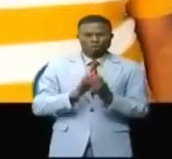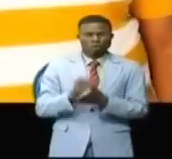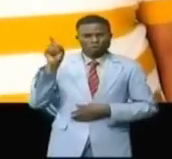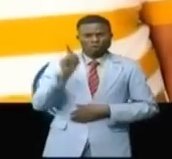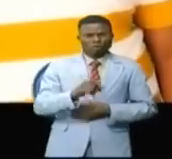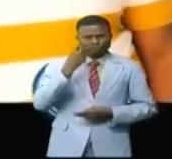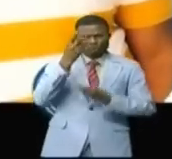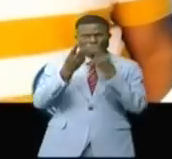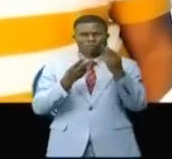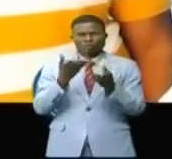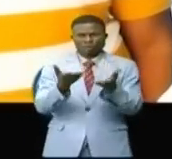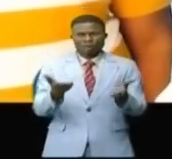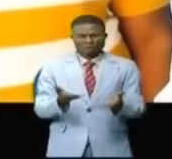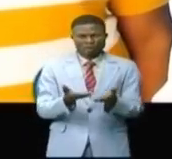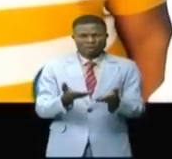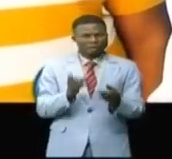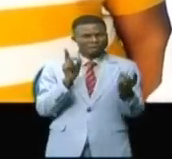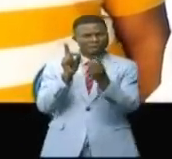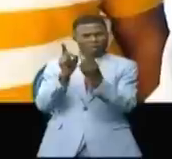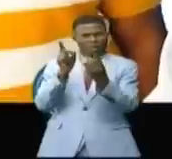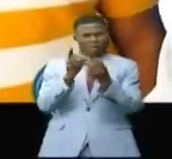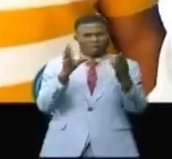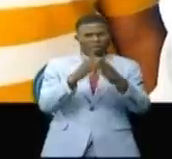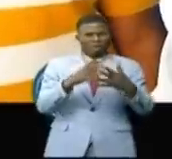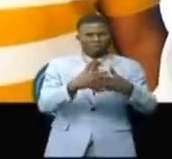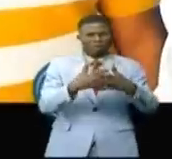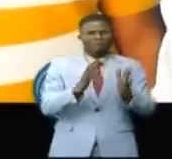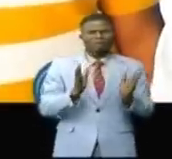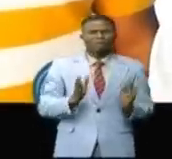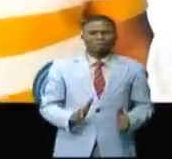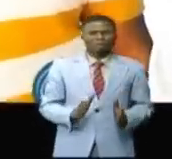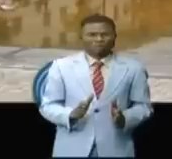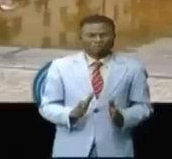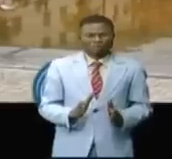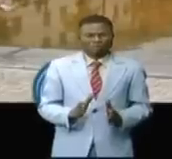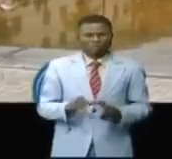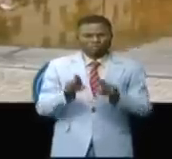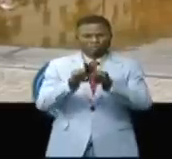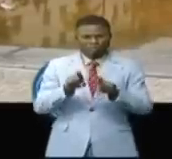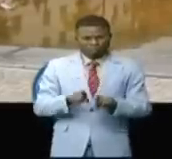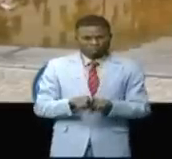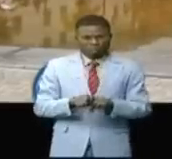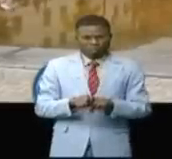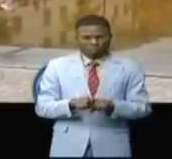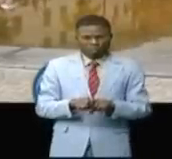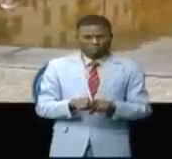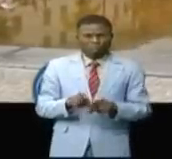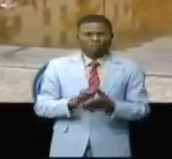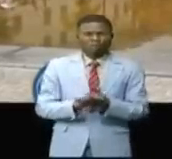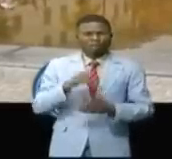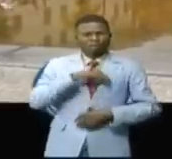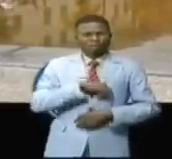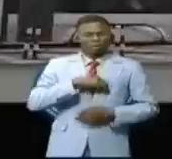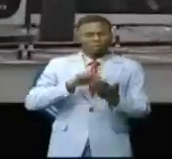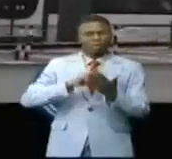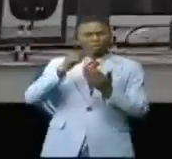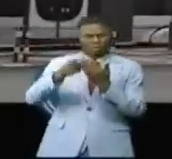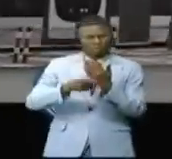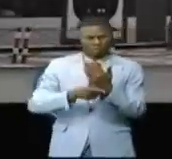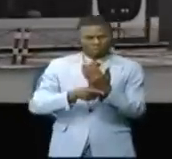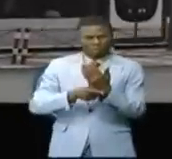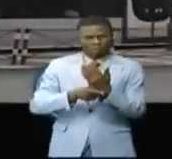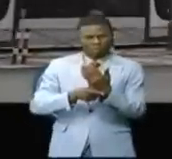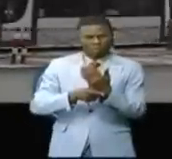pour prendre contact avec nos partenaires si le texte avait tout le monde mais ce programme en